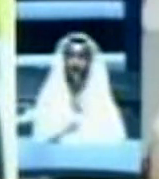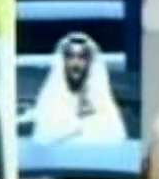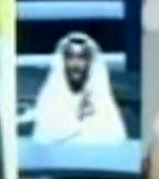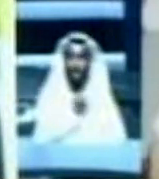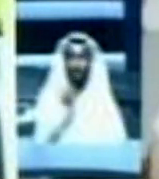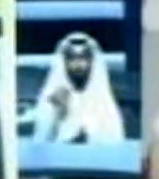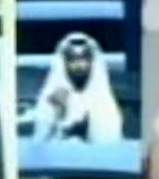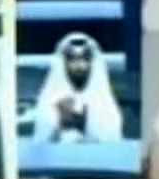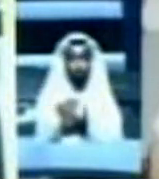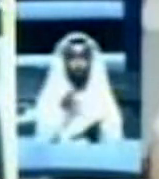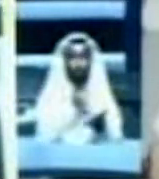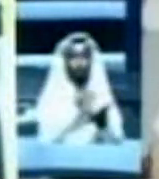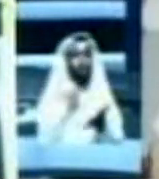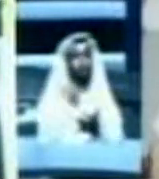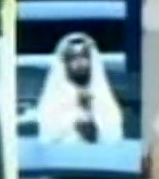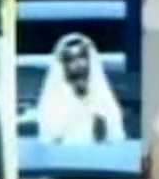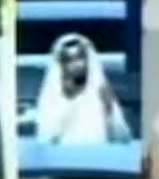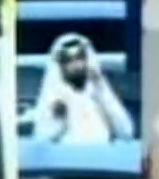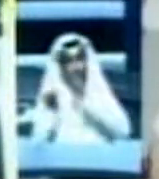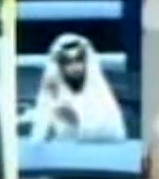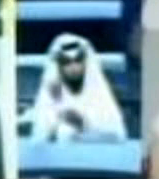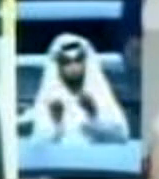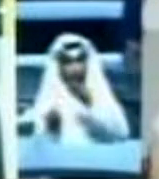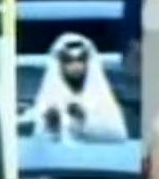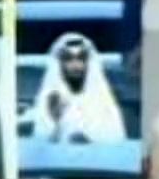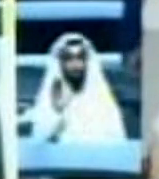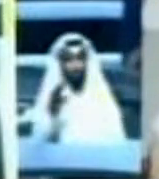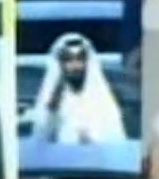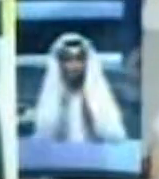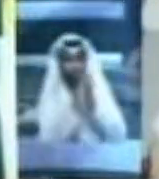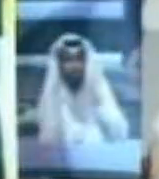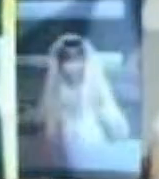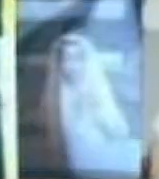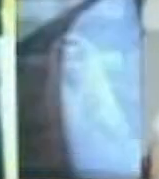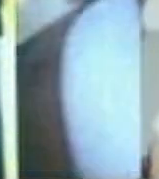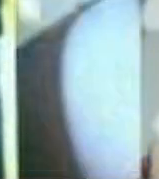نعم الزميل نواف الشراكي من داخل مركز جابر الأحمد الثقافي، شكرا جزيلا لك.